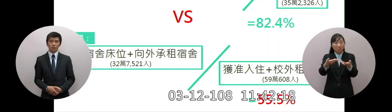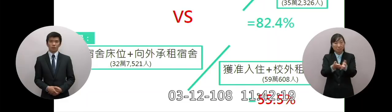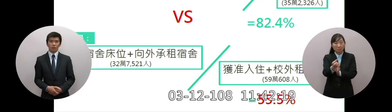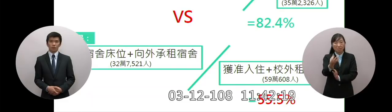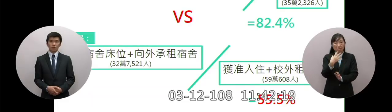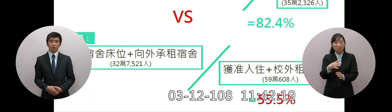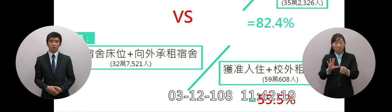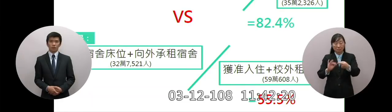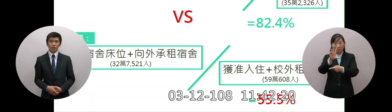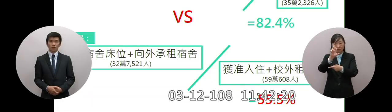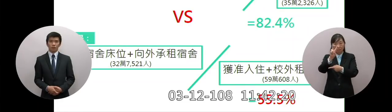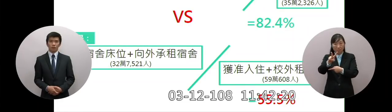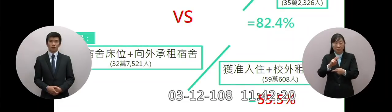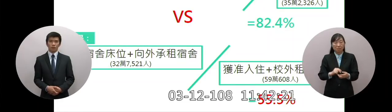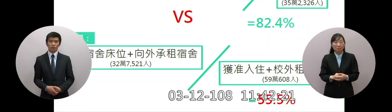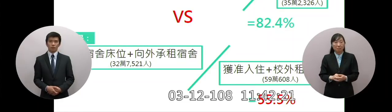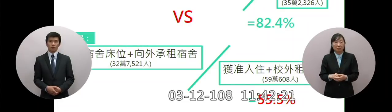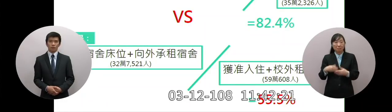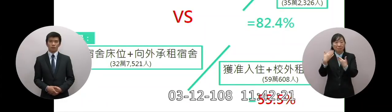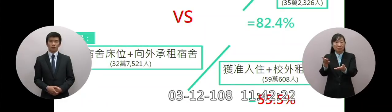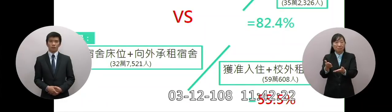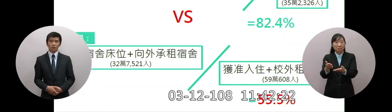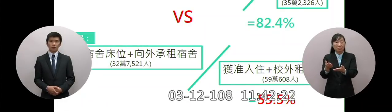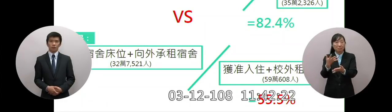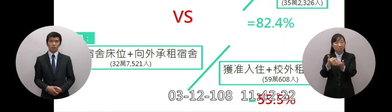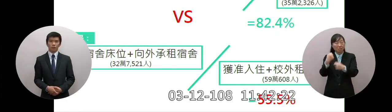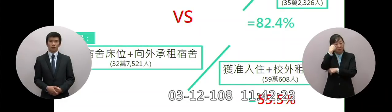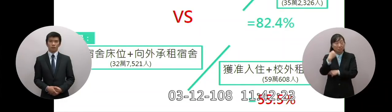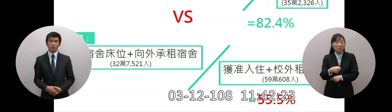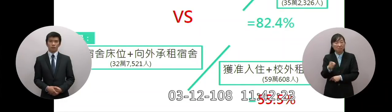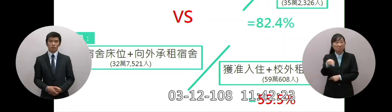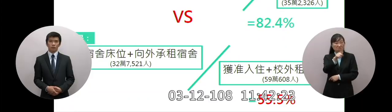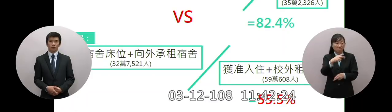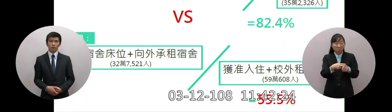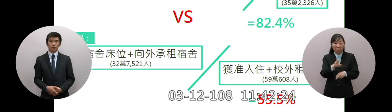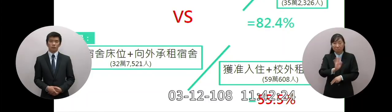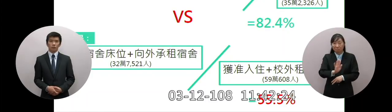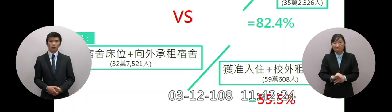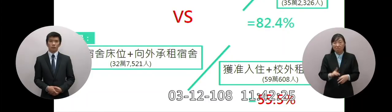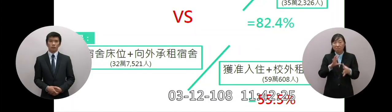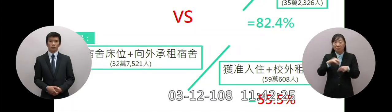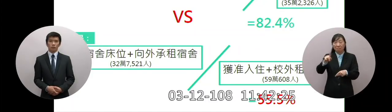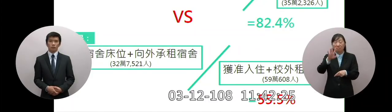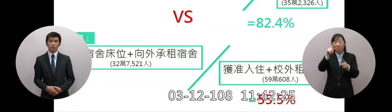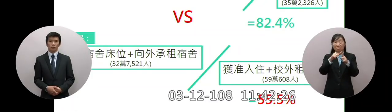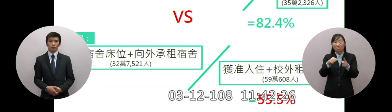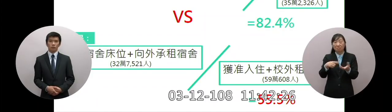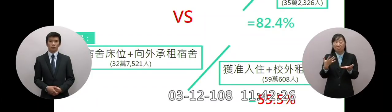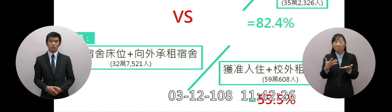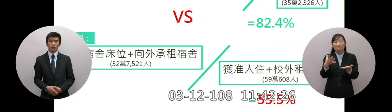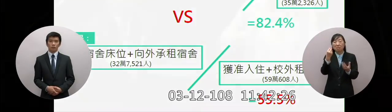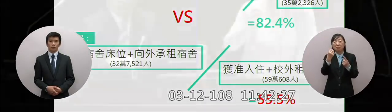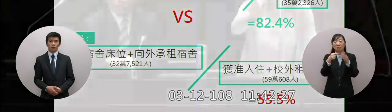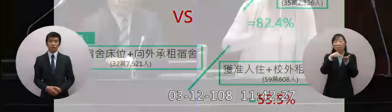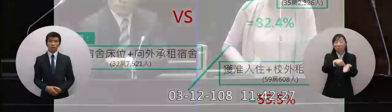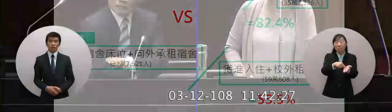有82%，没人相信啊，因为他把没有申请自动放弃，想